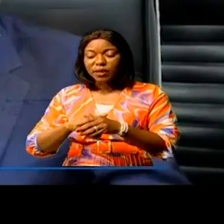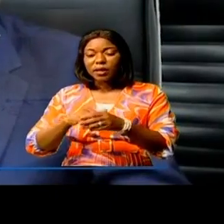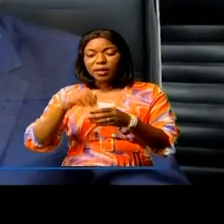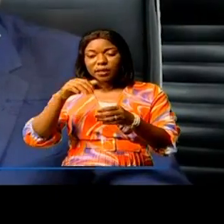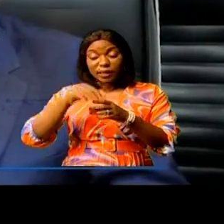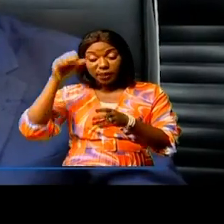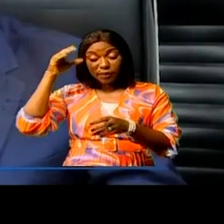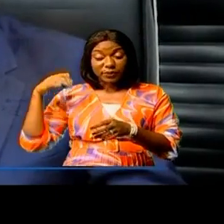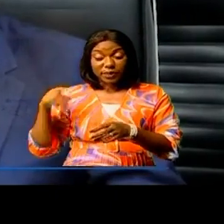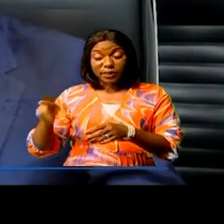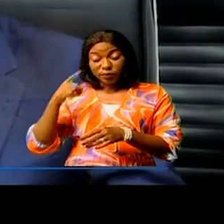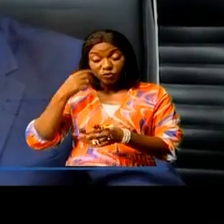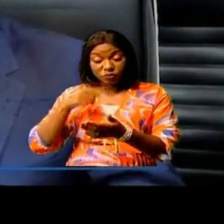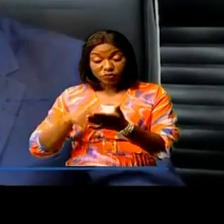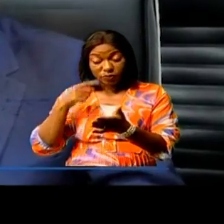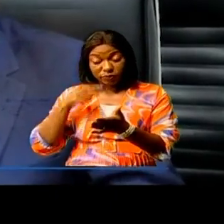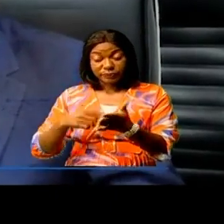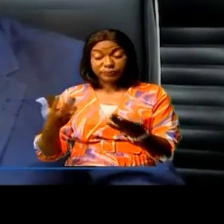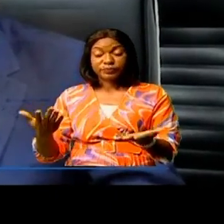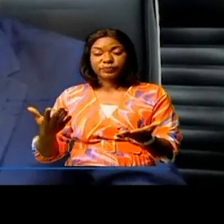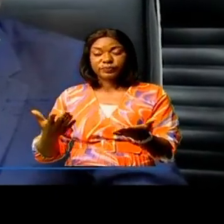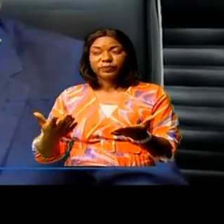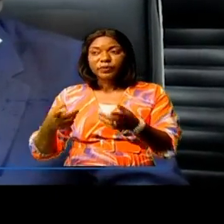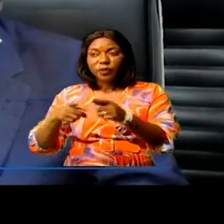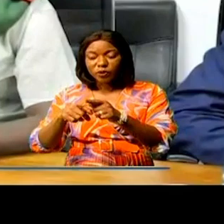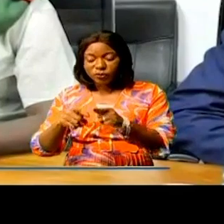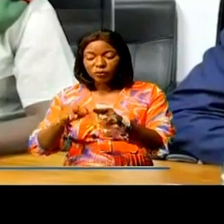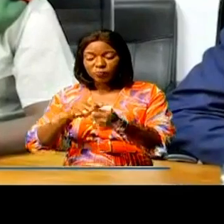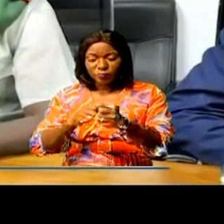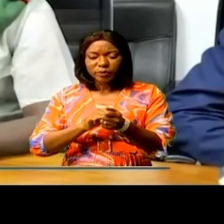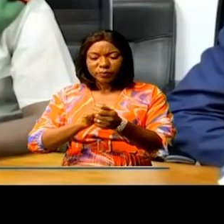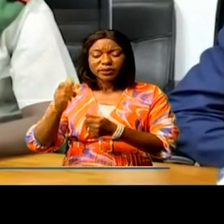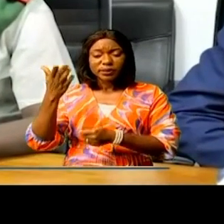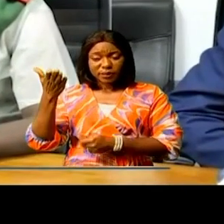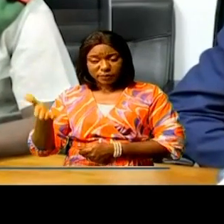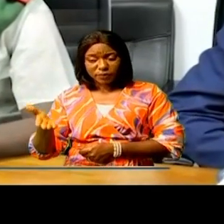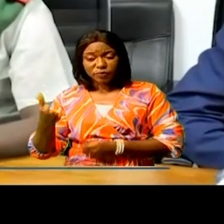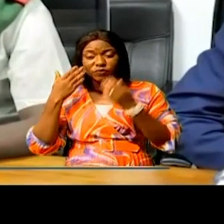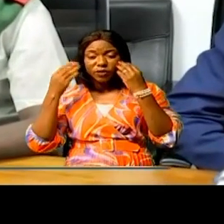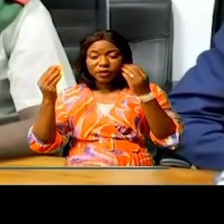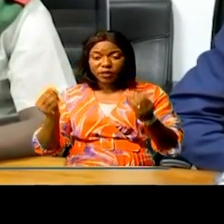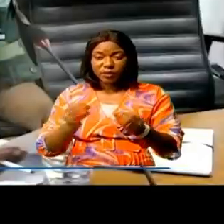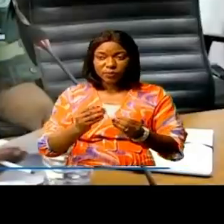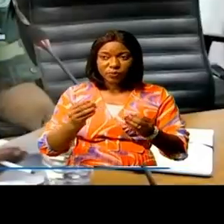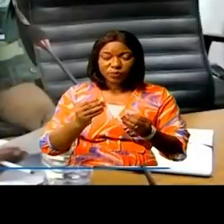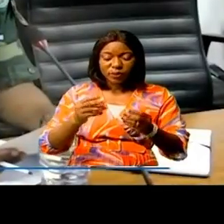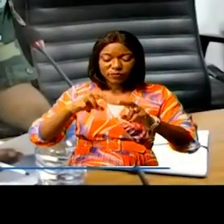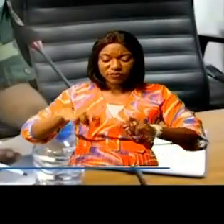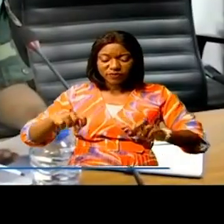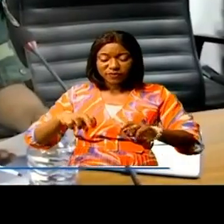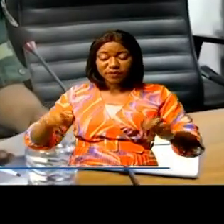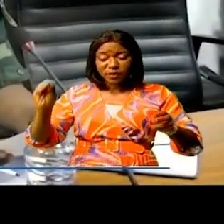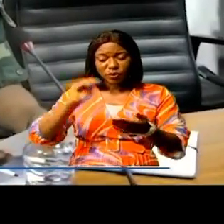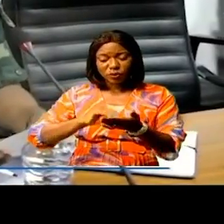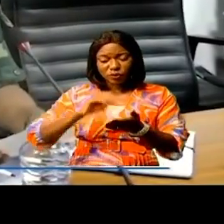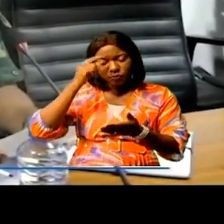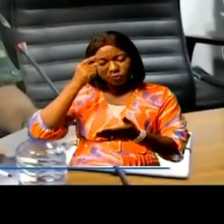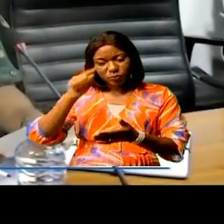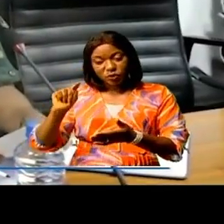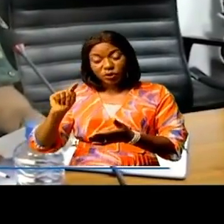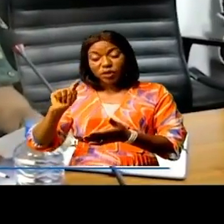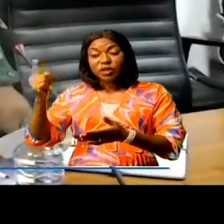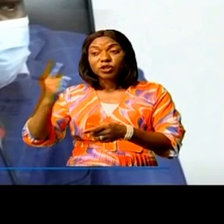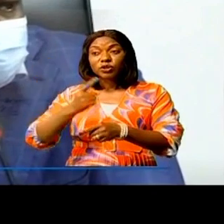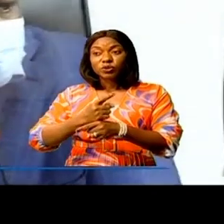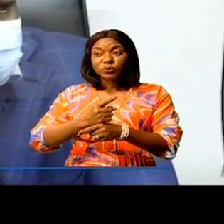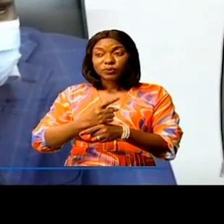faits. Ça, c'est les faits pour ce qui s'est passé. Ceci tend à se vérifier, d'autant plus qu'il y a quelques jours,